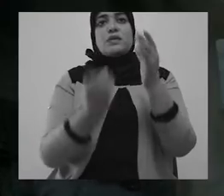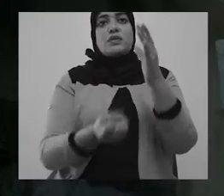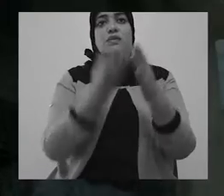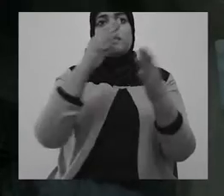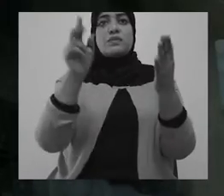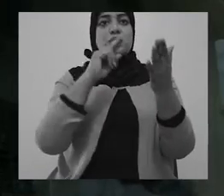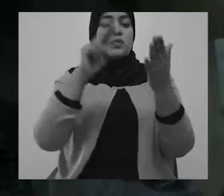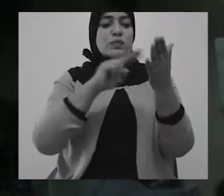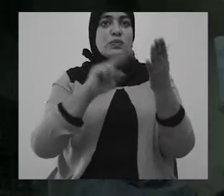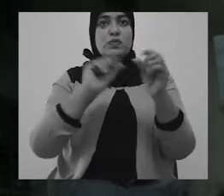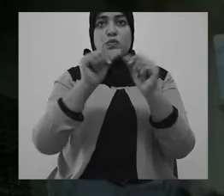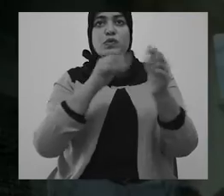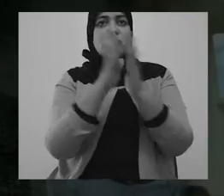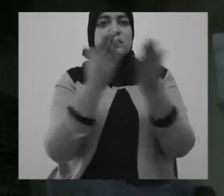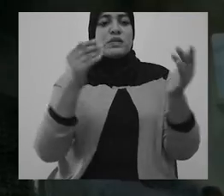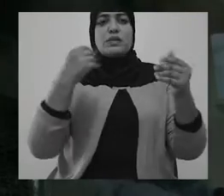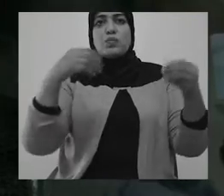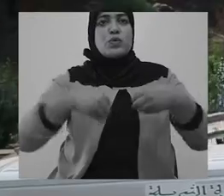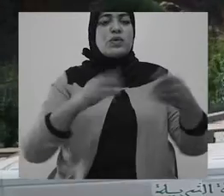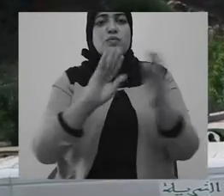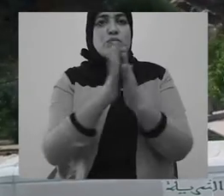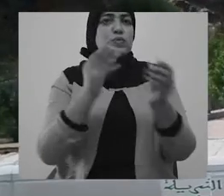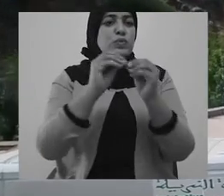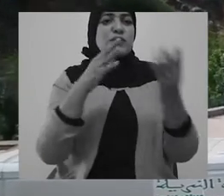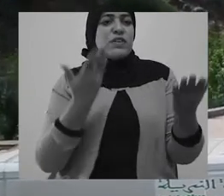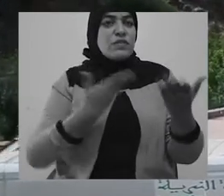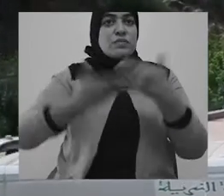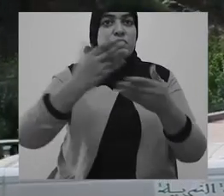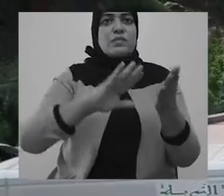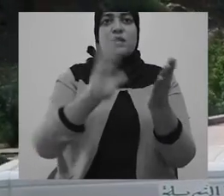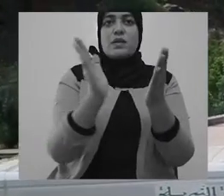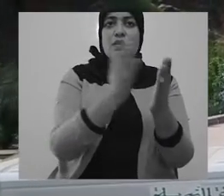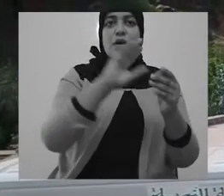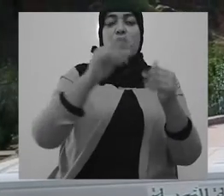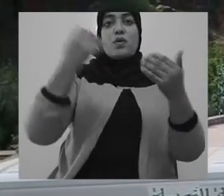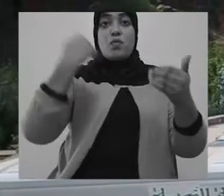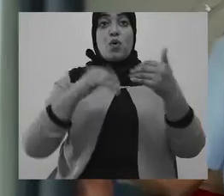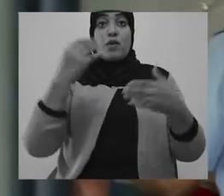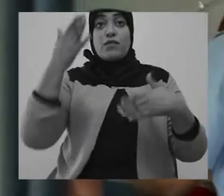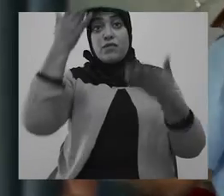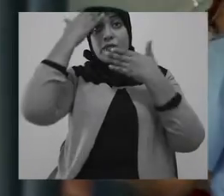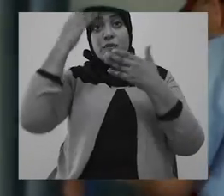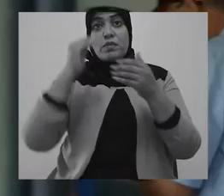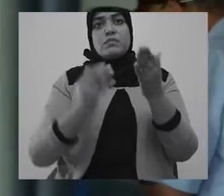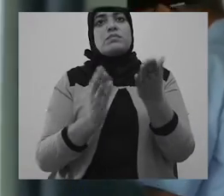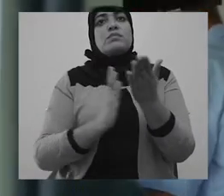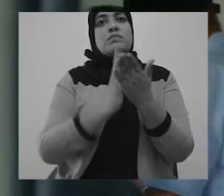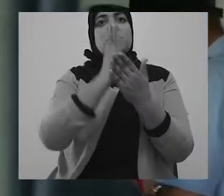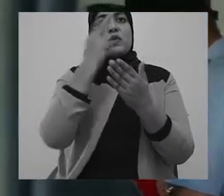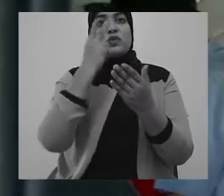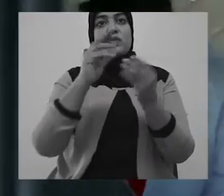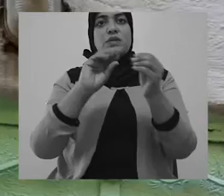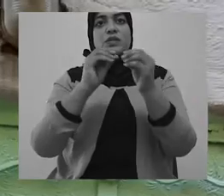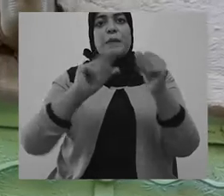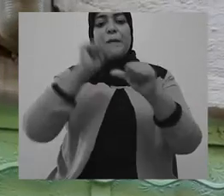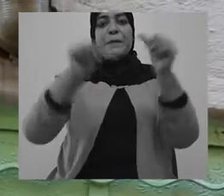résultat concerne la consolidation et le renforcement de capacités des organisations de personnes handicapées du Maghreb. Le deuxième résultat